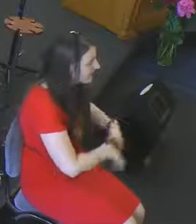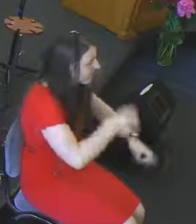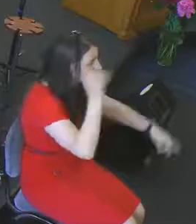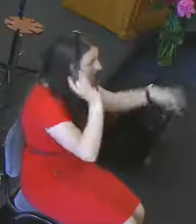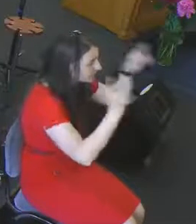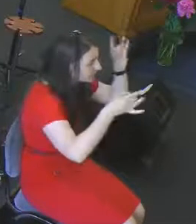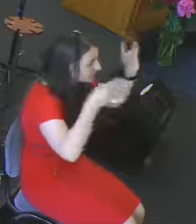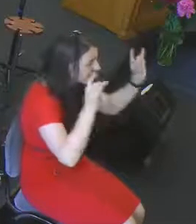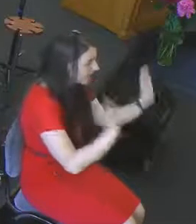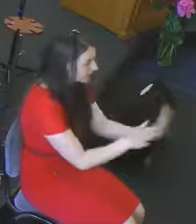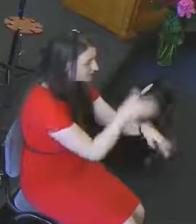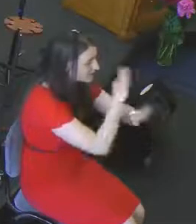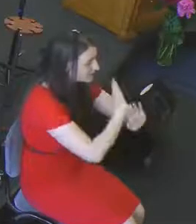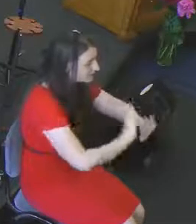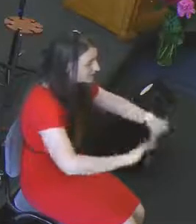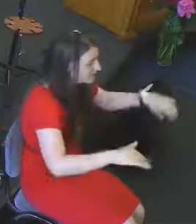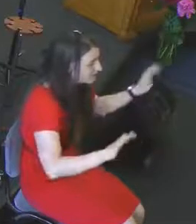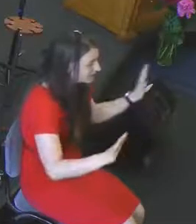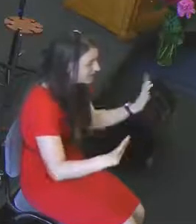лунають пісні.